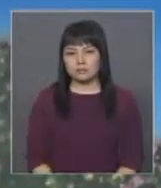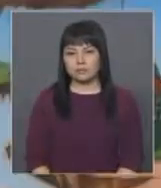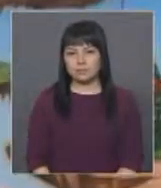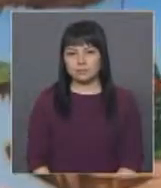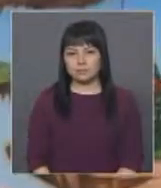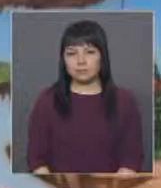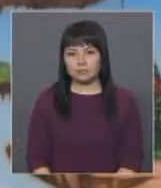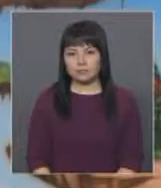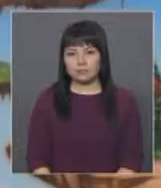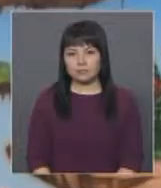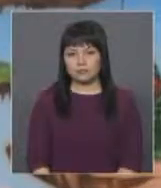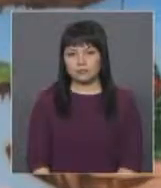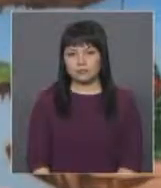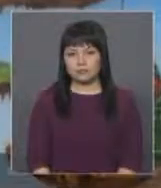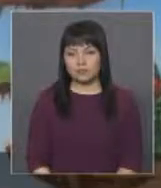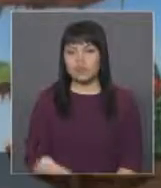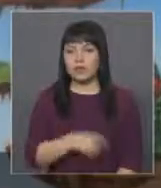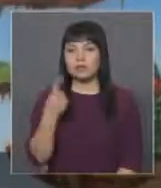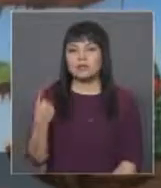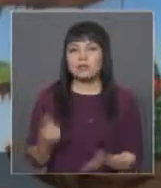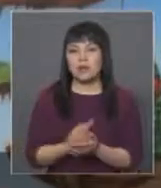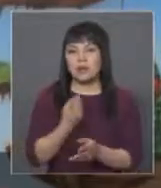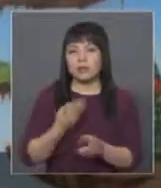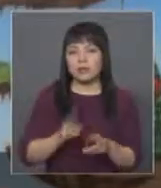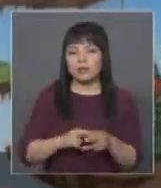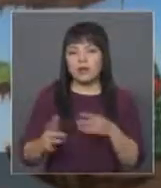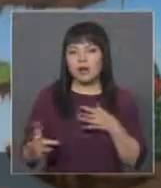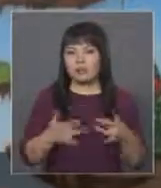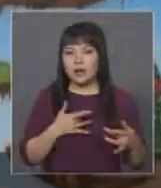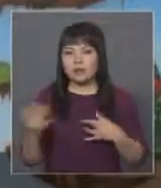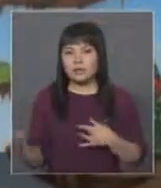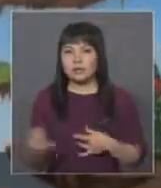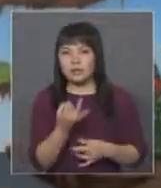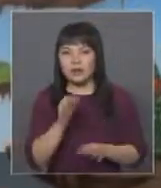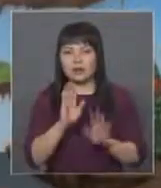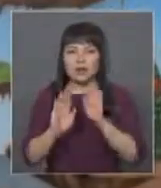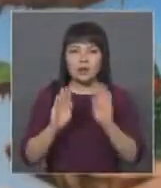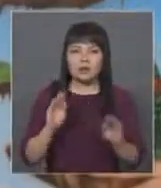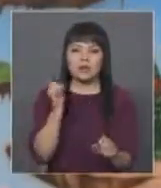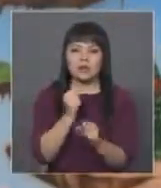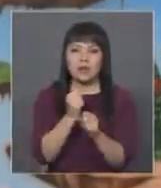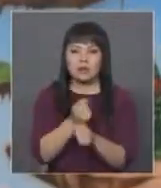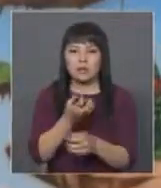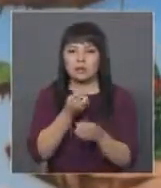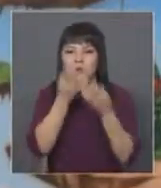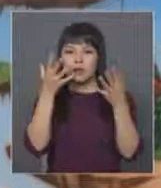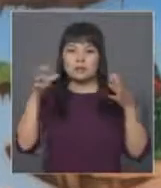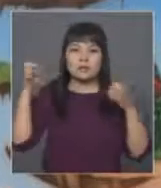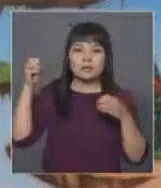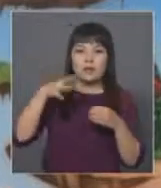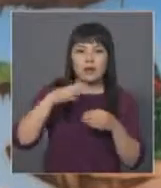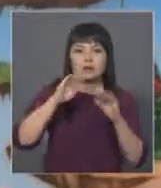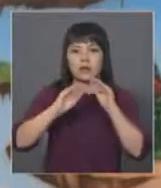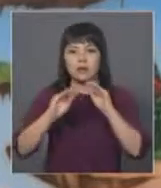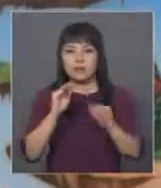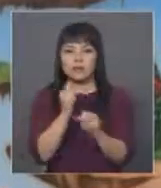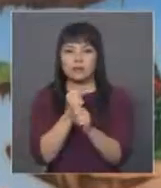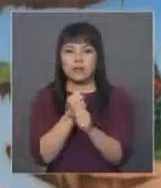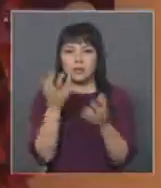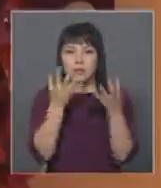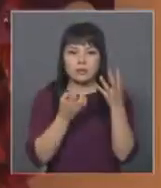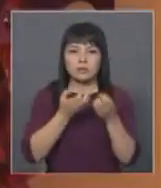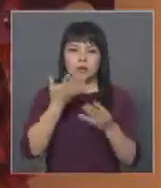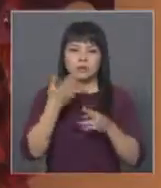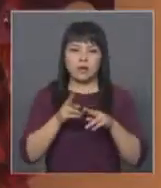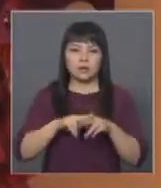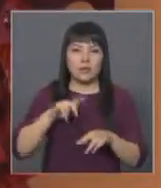Впервые совместили видео. Алғашқы рет сахнада бейне, жарық, қуыршақ және адамдарды үйлестіріп отырмыз. Бұл жерде біз шағын ұшақ арқылы